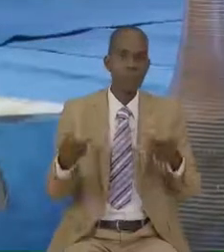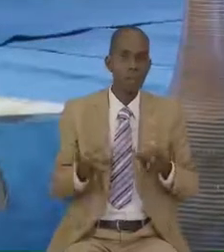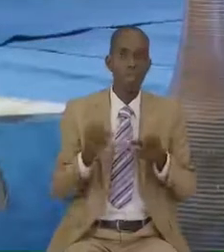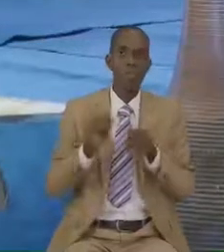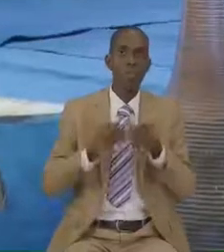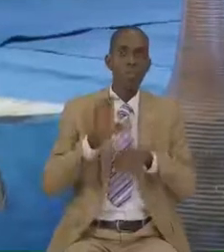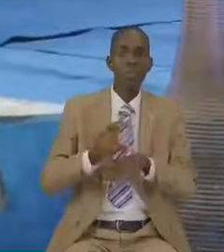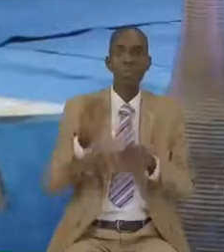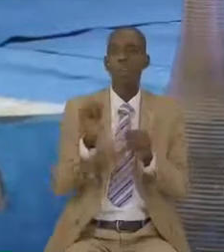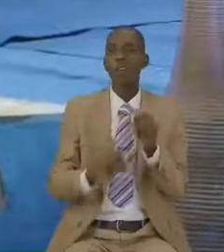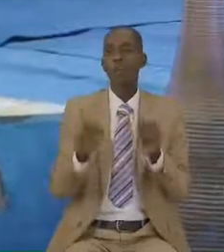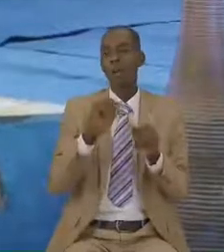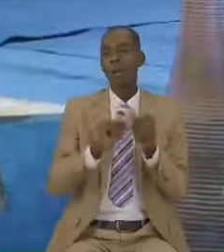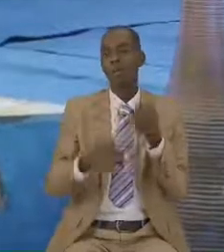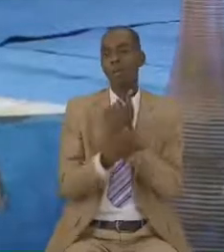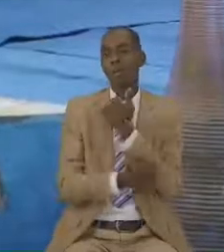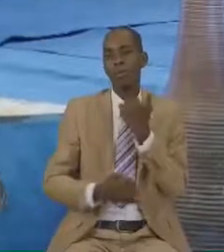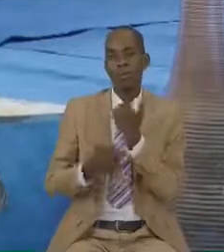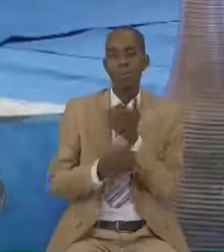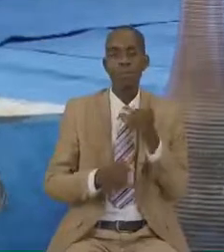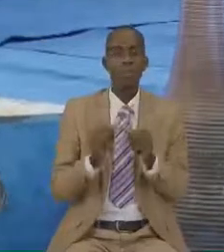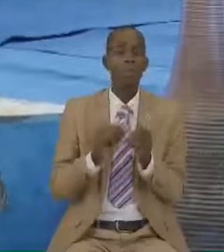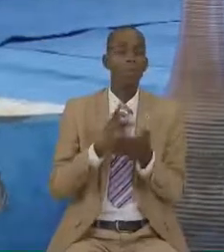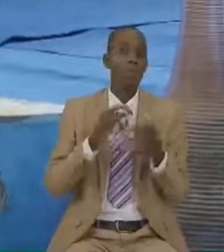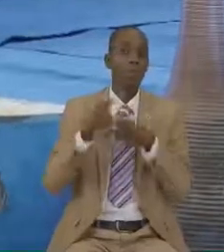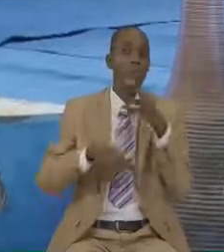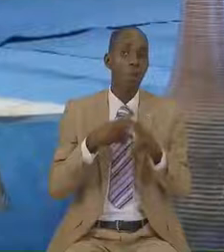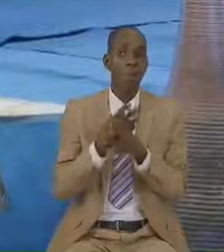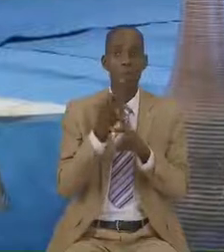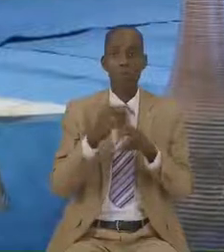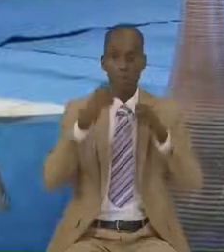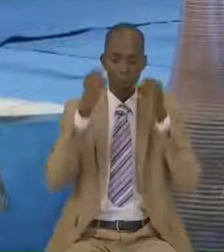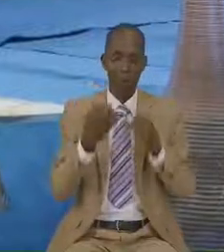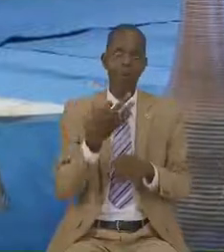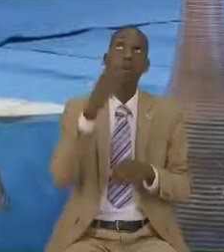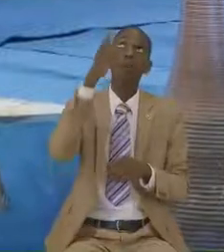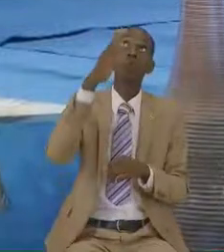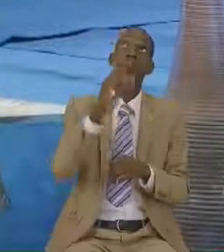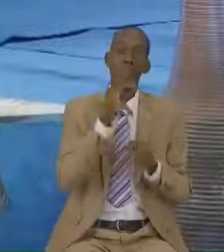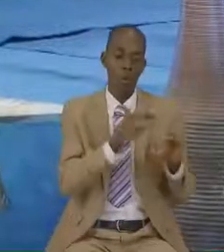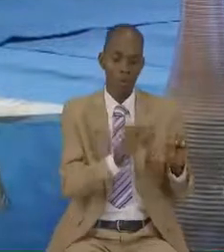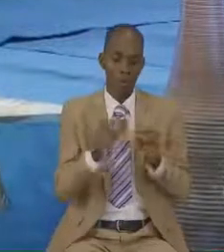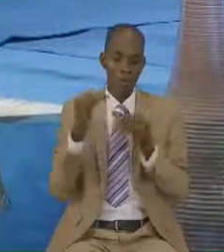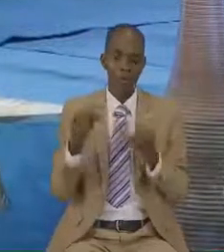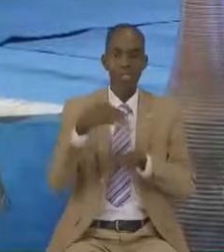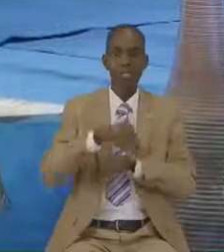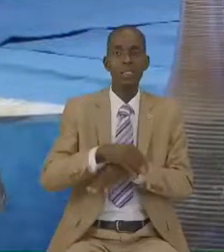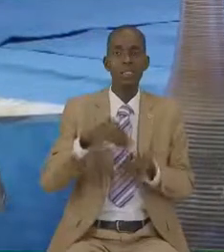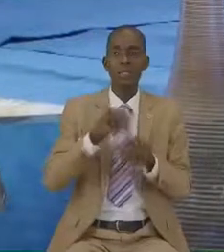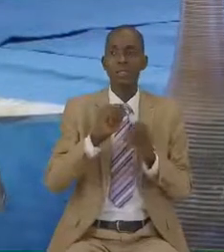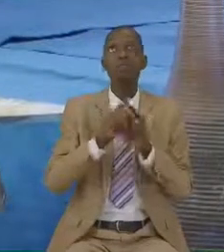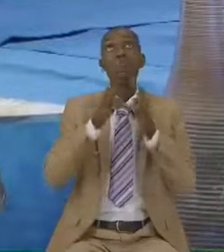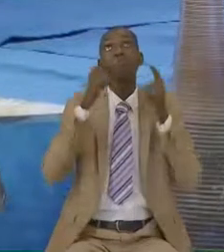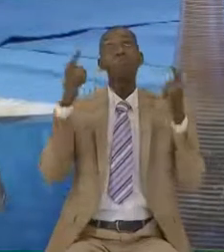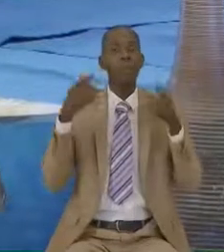chaque assemblée, dans chaque pays, partout, dans tous les continents. La puissance de Dieu agira ce